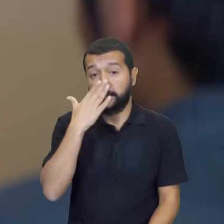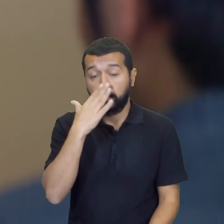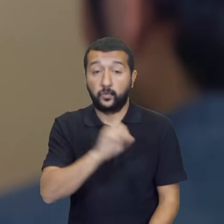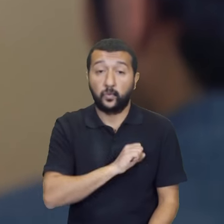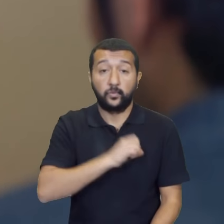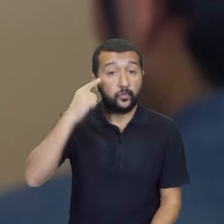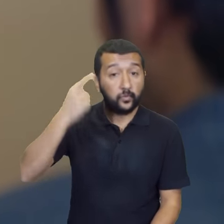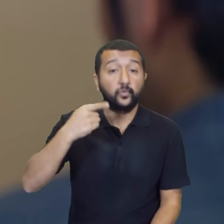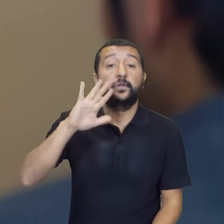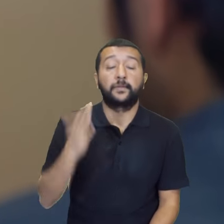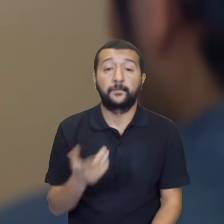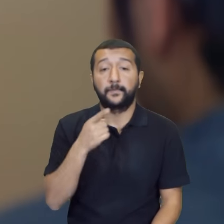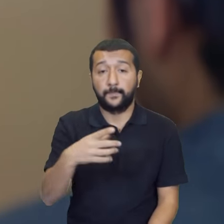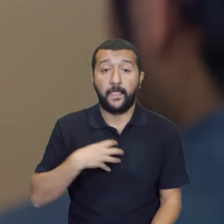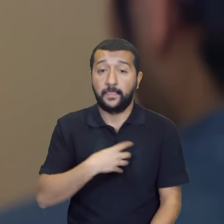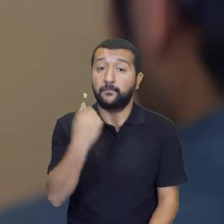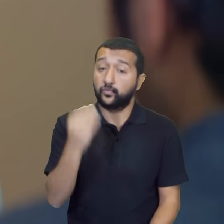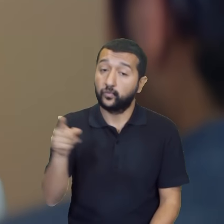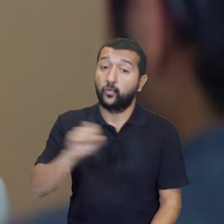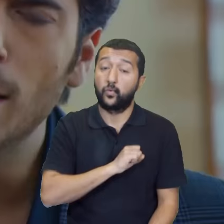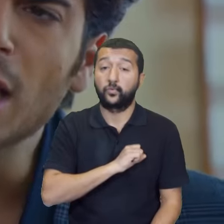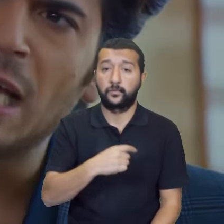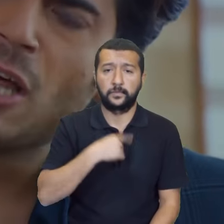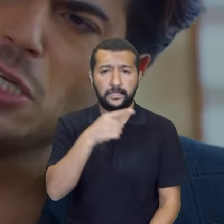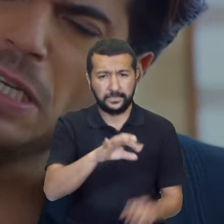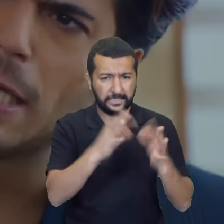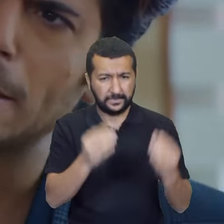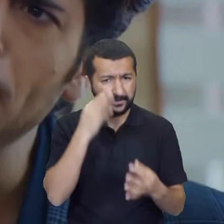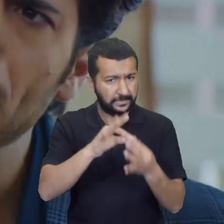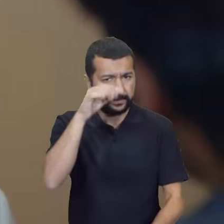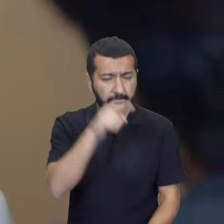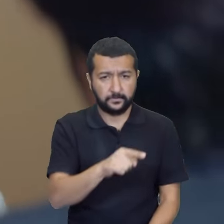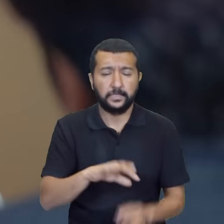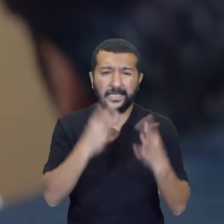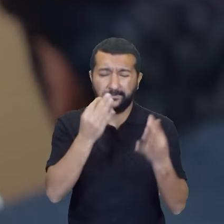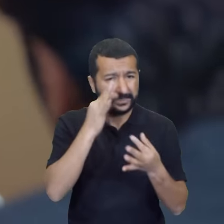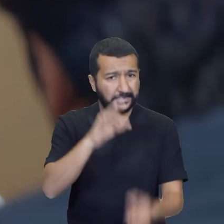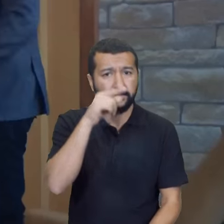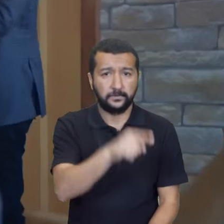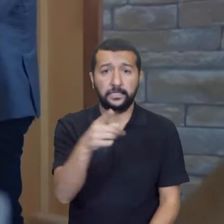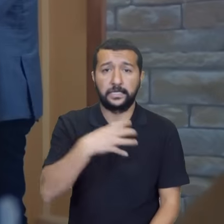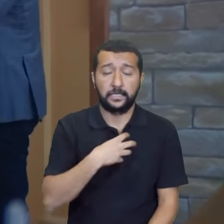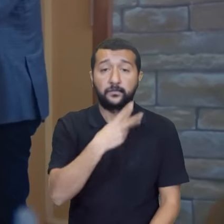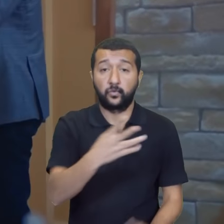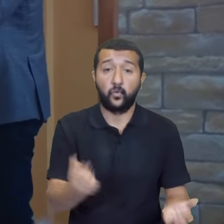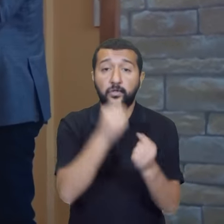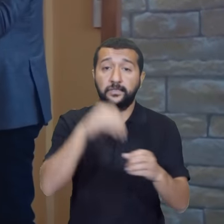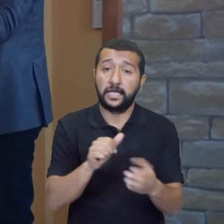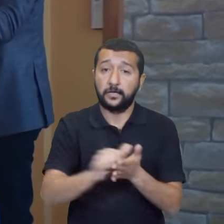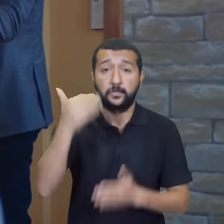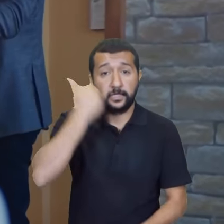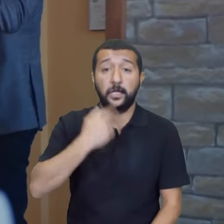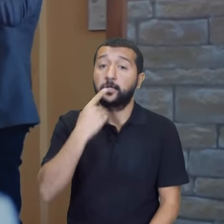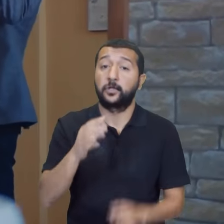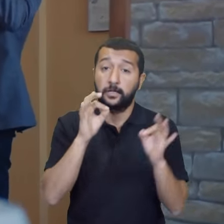çekindim, düşünemedim. Annene bir şey olur diye korktum. Ya sen nasıl bir insansın? Nasıl bir insansın? Kendini kurtarmak için her türlü